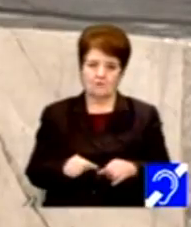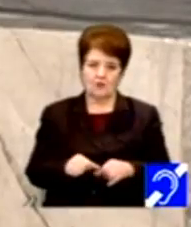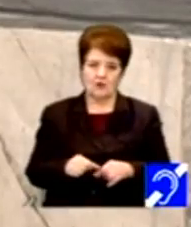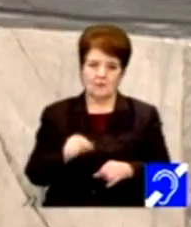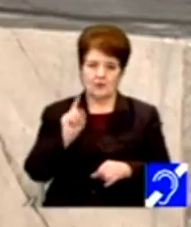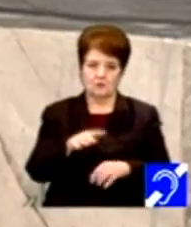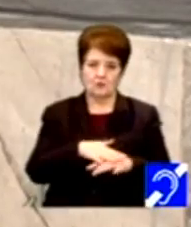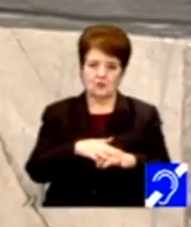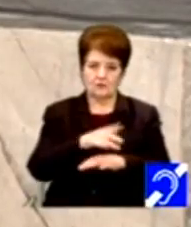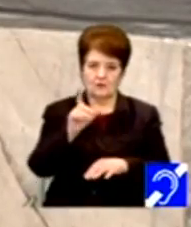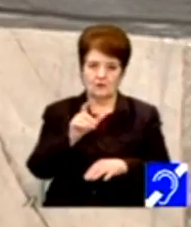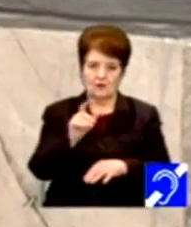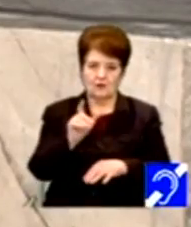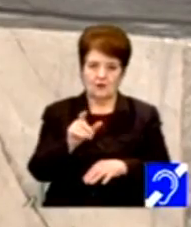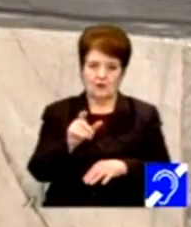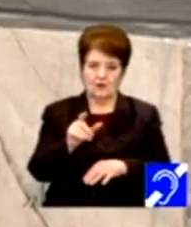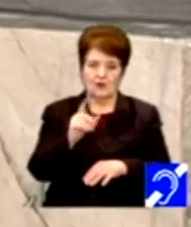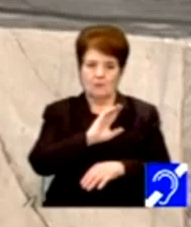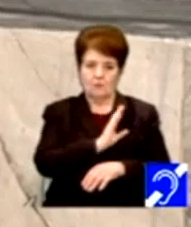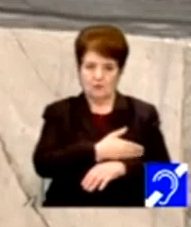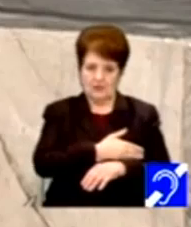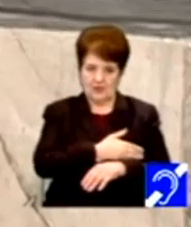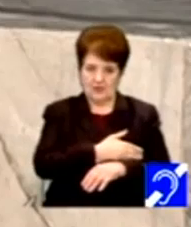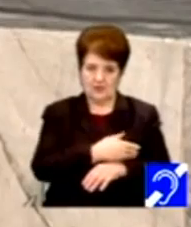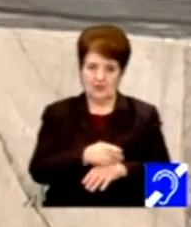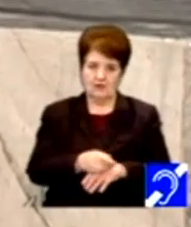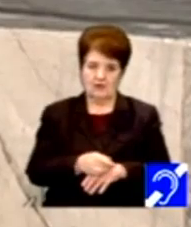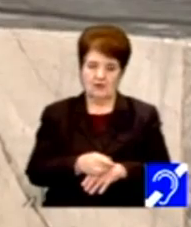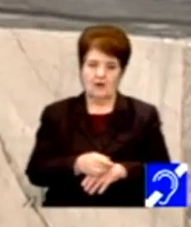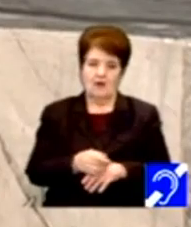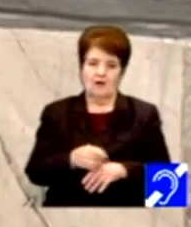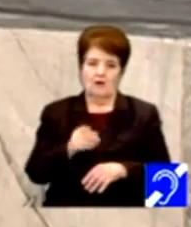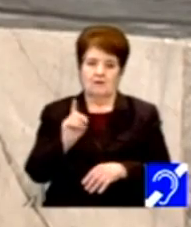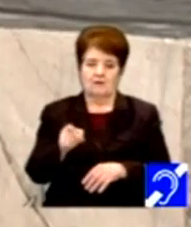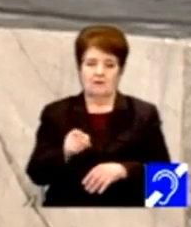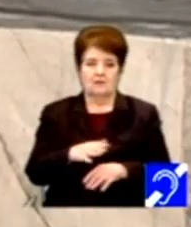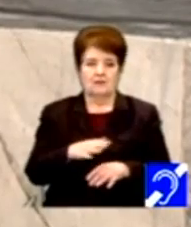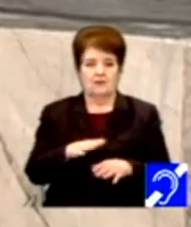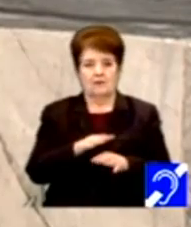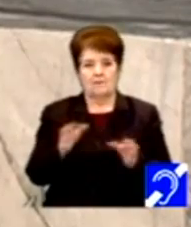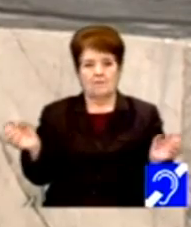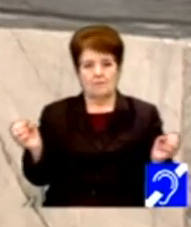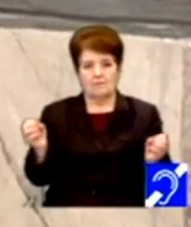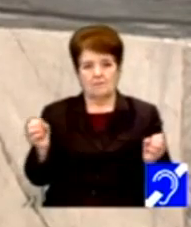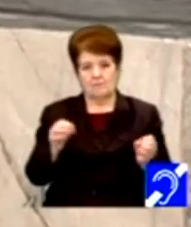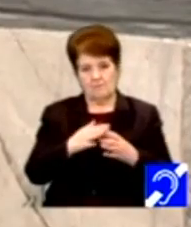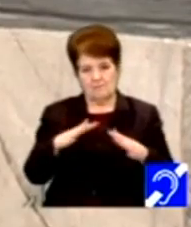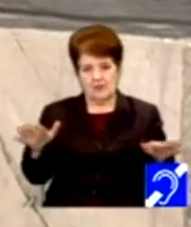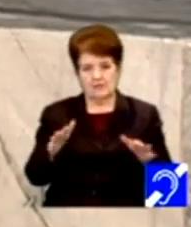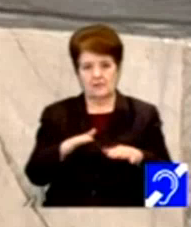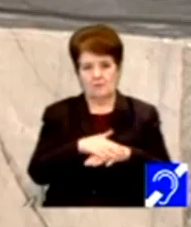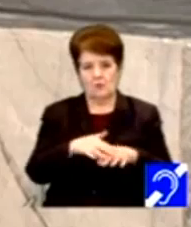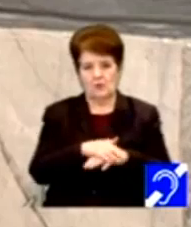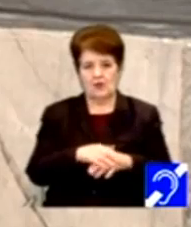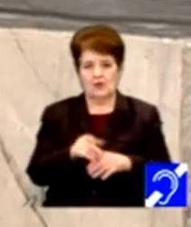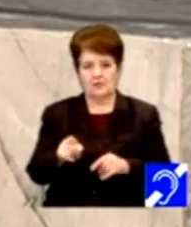Frontul Popular avea o putere și avea o susținere foarte mare a maselor populare, chiar